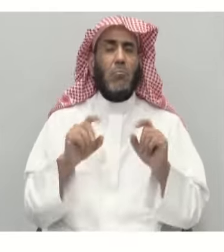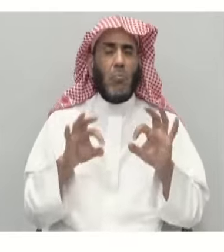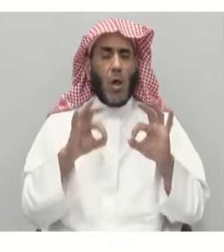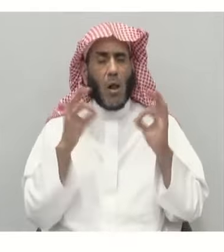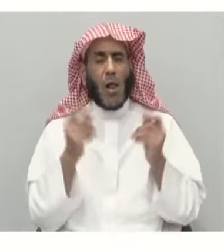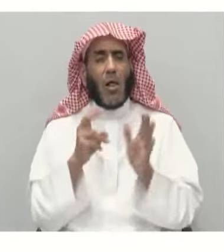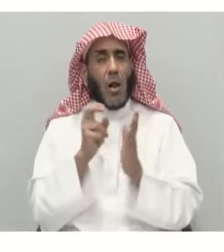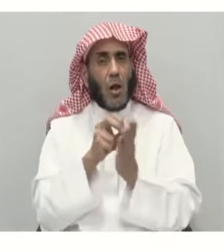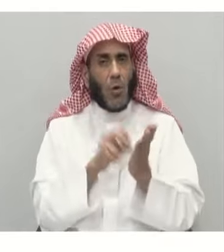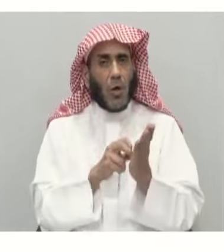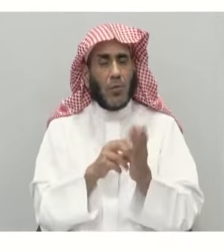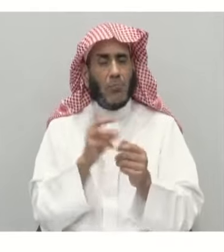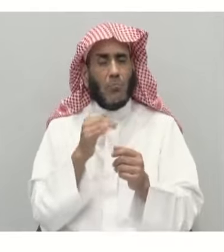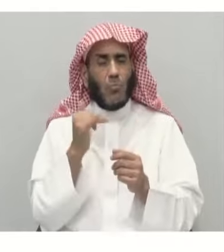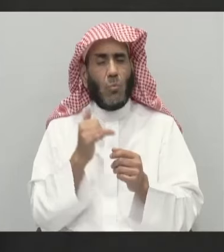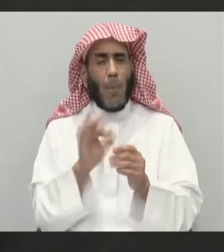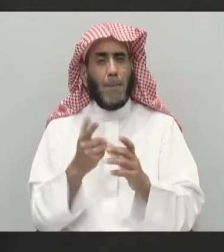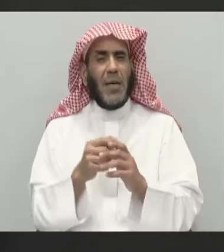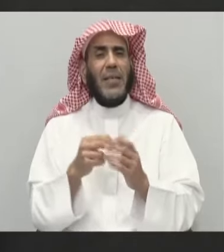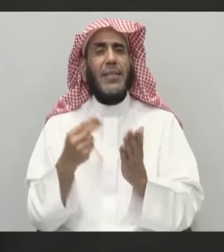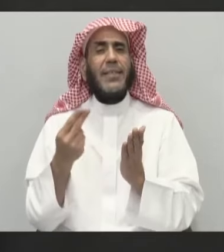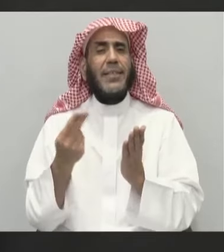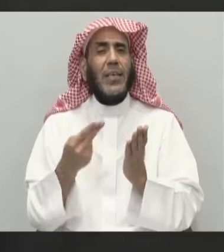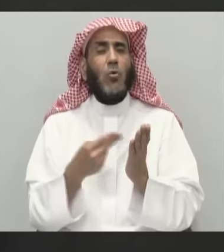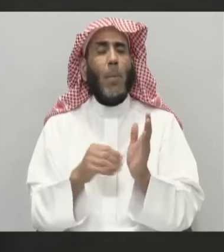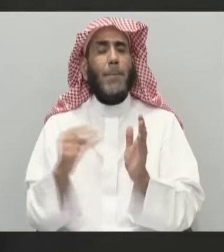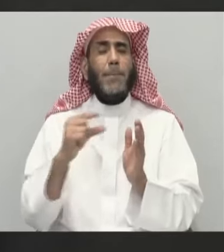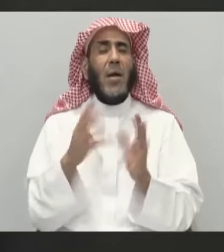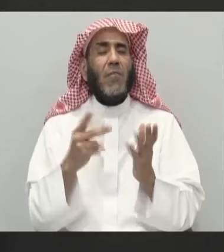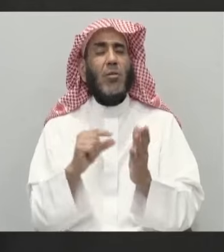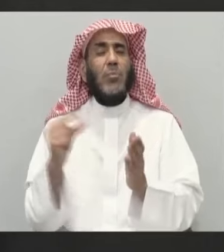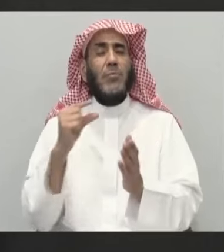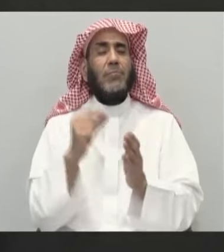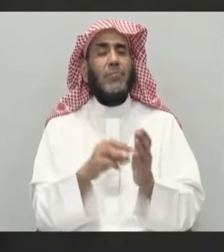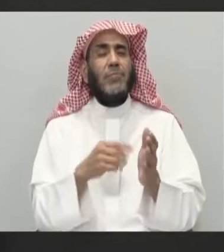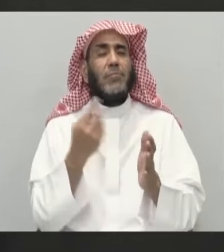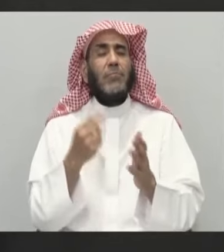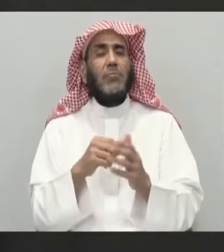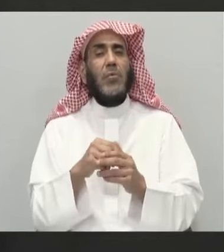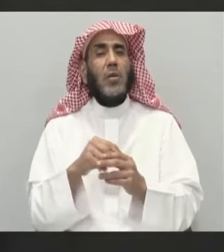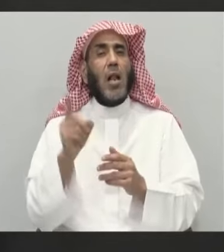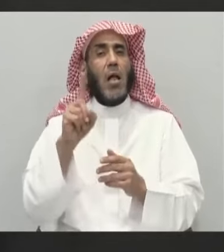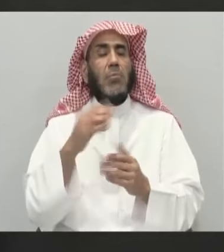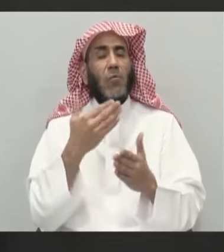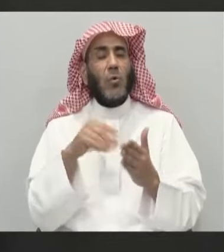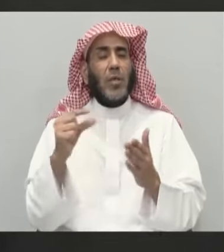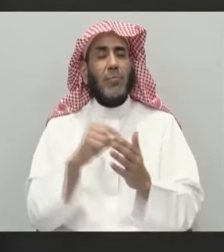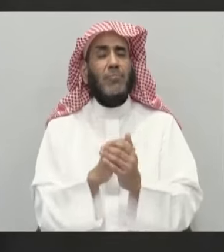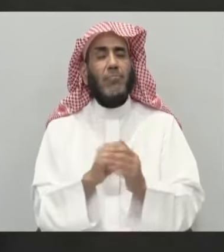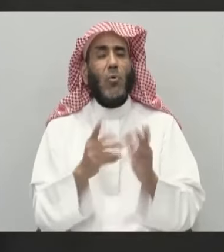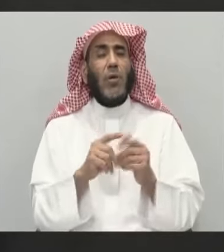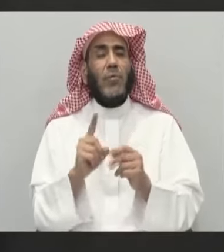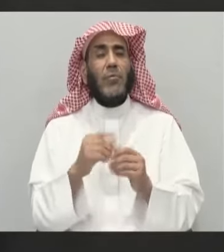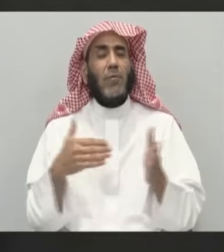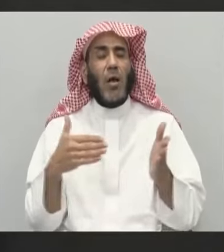القواعد تعرف انه متى تكتب الكلمه او كيف تكتب الكلمه في وسط في الهمزه في وسط الكلام وكيف